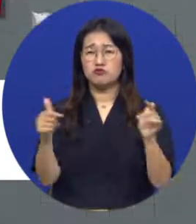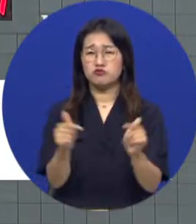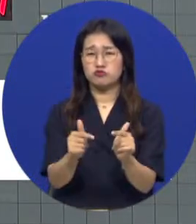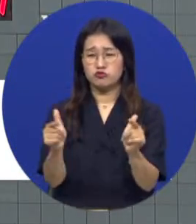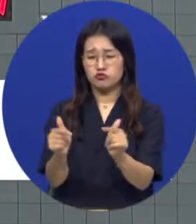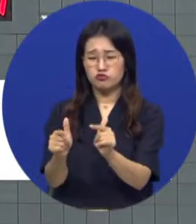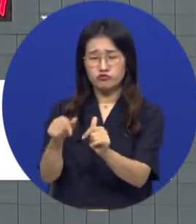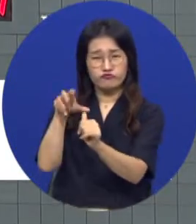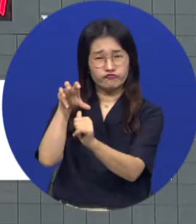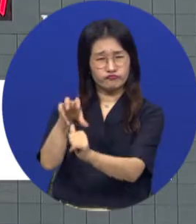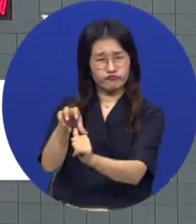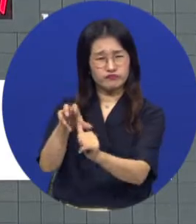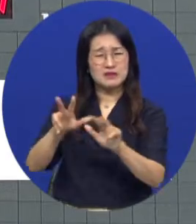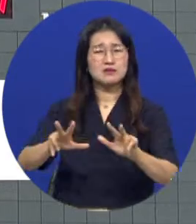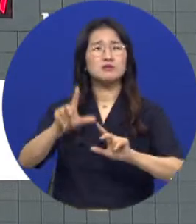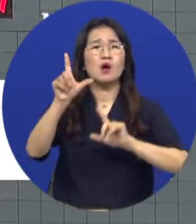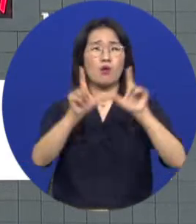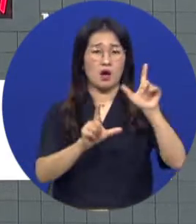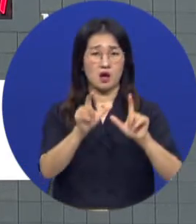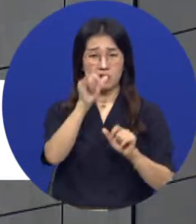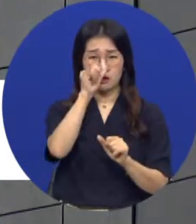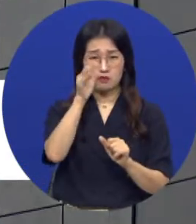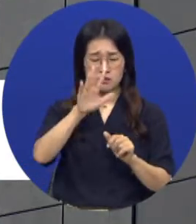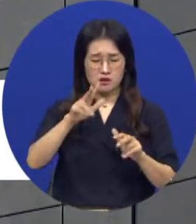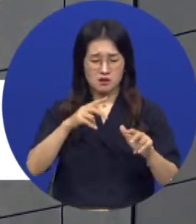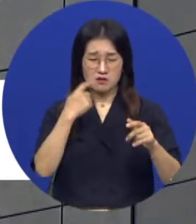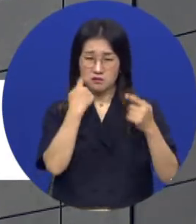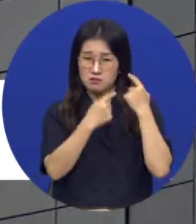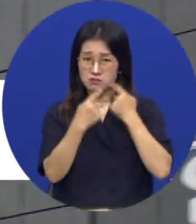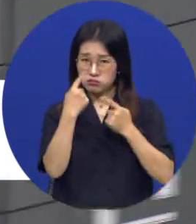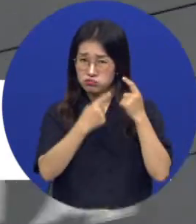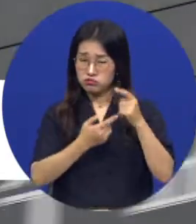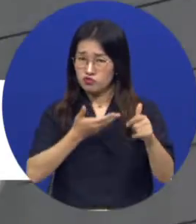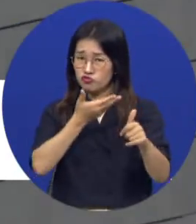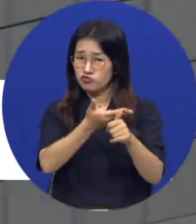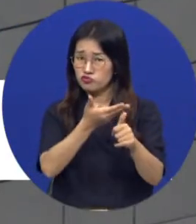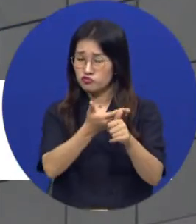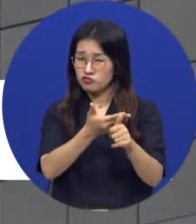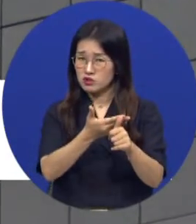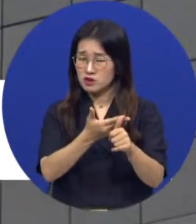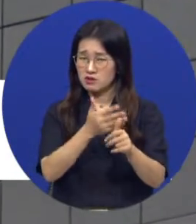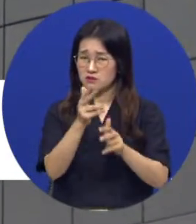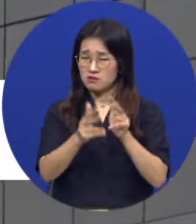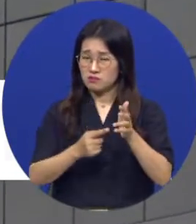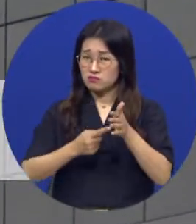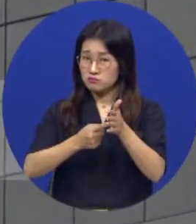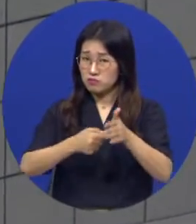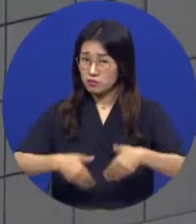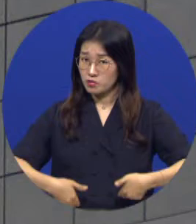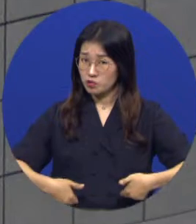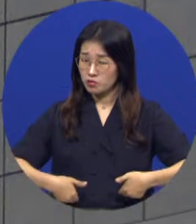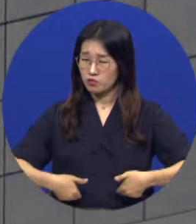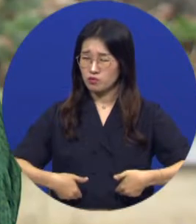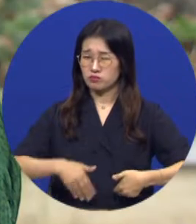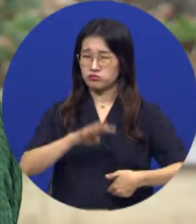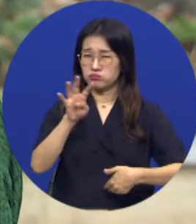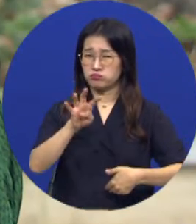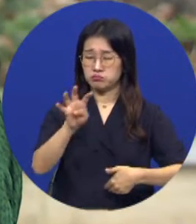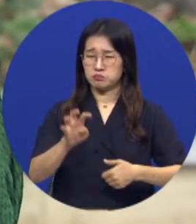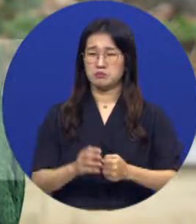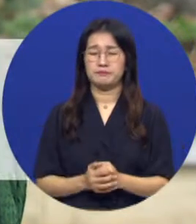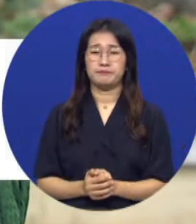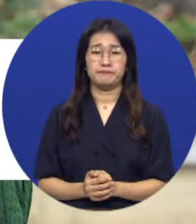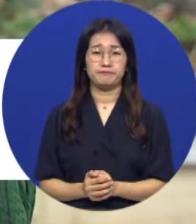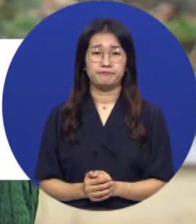출력 제어 가 이뤄지는 상황에 생태를 훼손 하며 발전 사업을 추진해야 하는지 의문 이라며 중단을 촉구했습니다 태